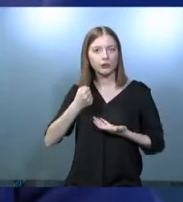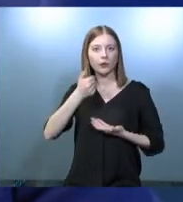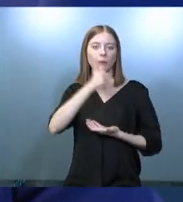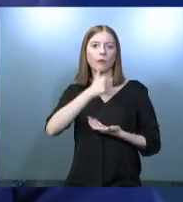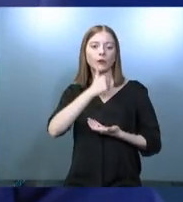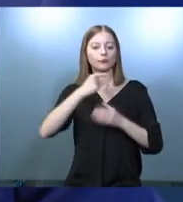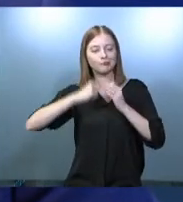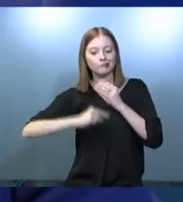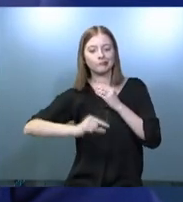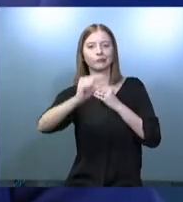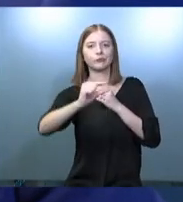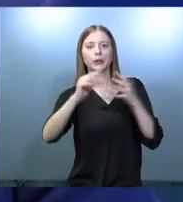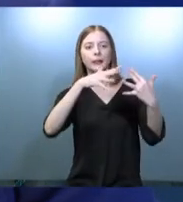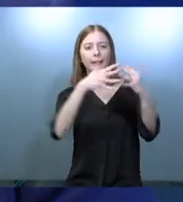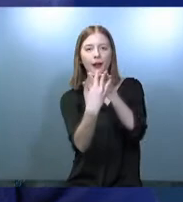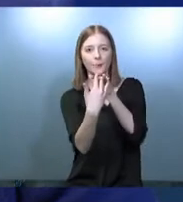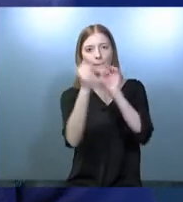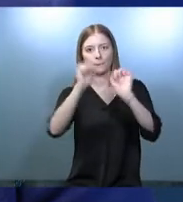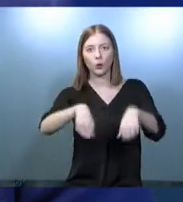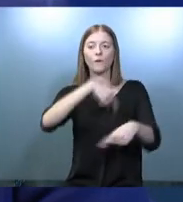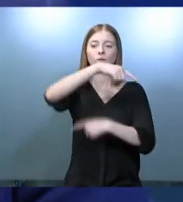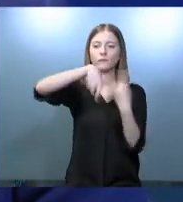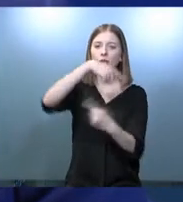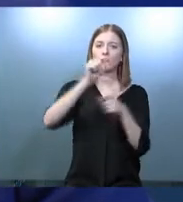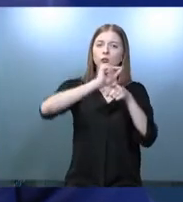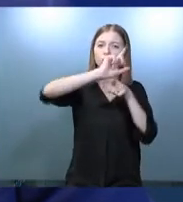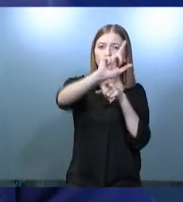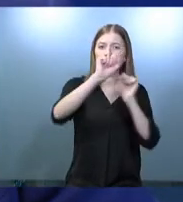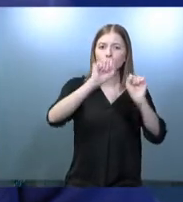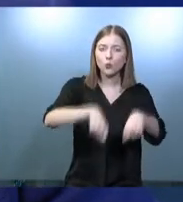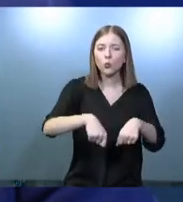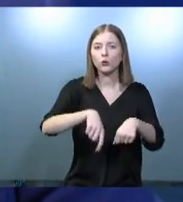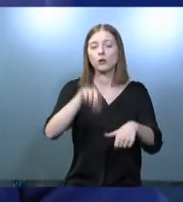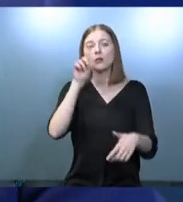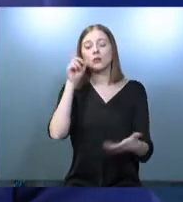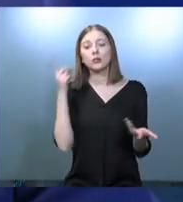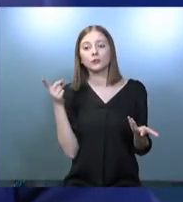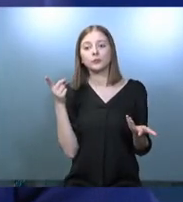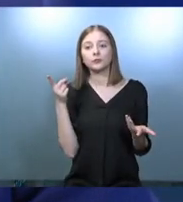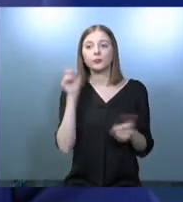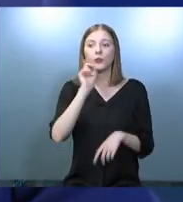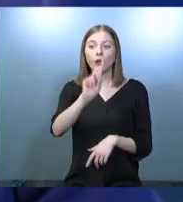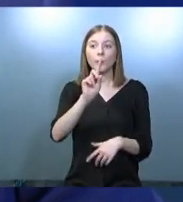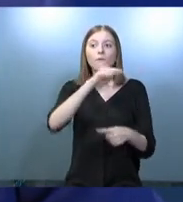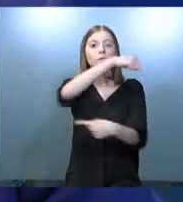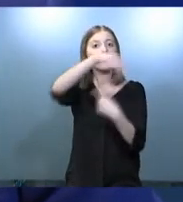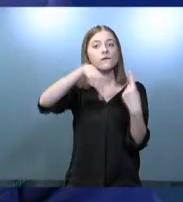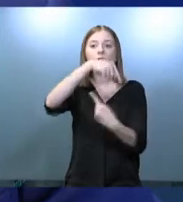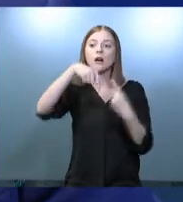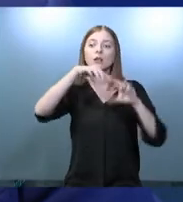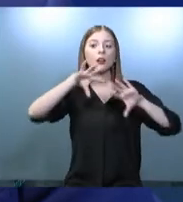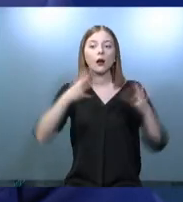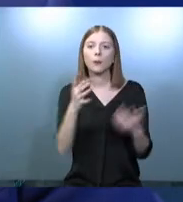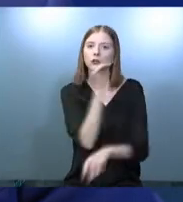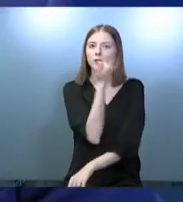tos lėšos skirti kaimai. Verslą padaryti kaime taip pat galima, bet iš tikrųjų, kuriantis verslui, mes nesudarom